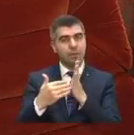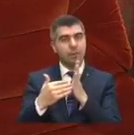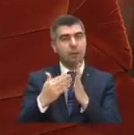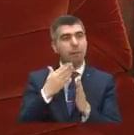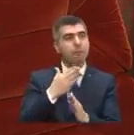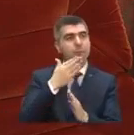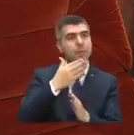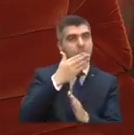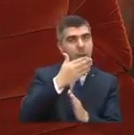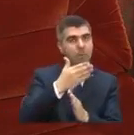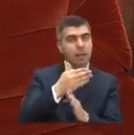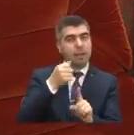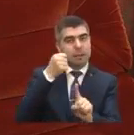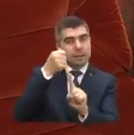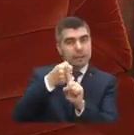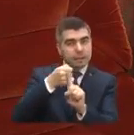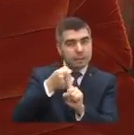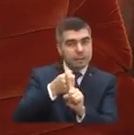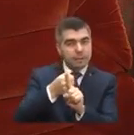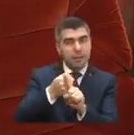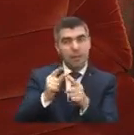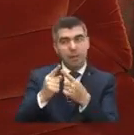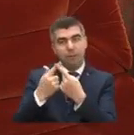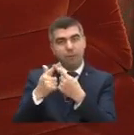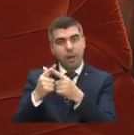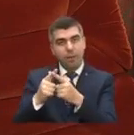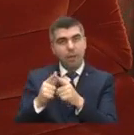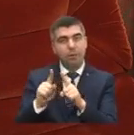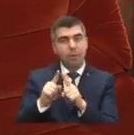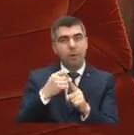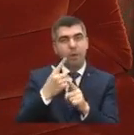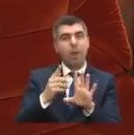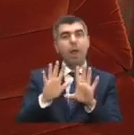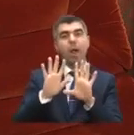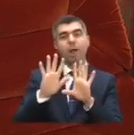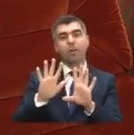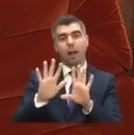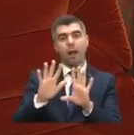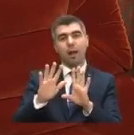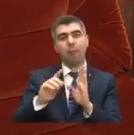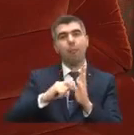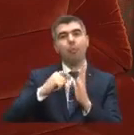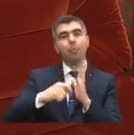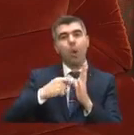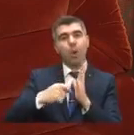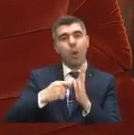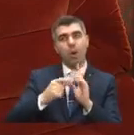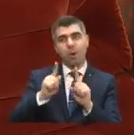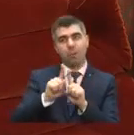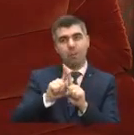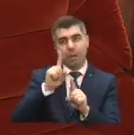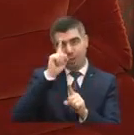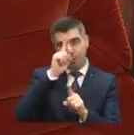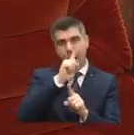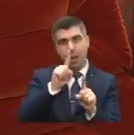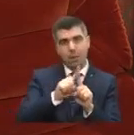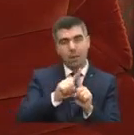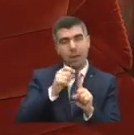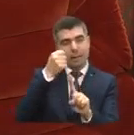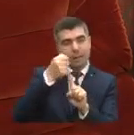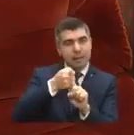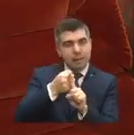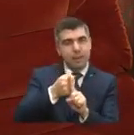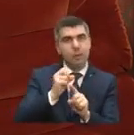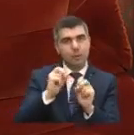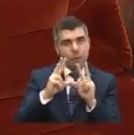كان اشتغال على العديد من المحاور، انا ذكرت منها 10 اللي هي في اطار الدراسه على اساس اننا نبشروها، وكاين المحورين دابا اللي خدامين فيهم